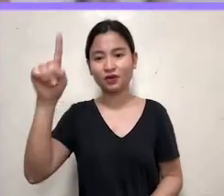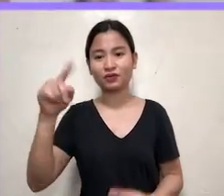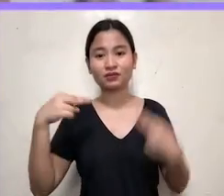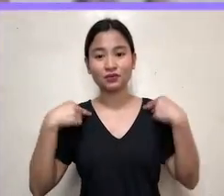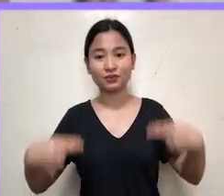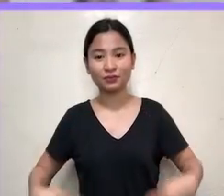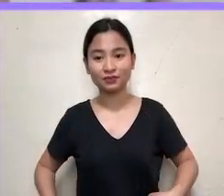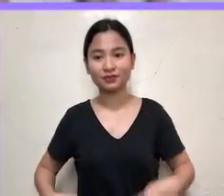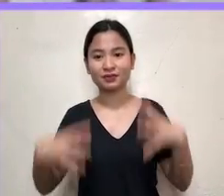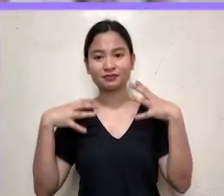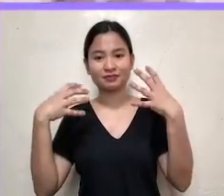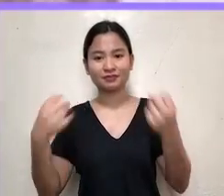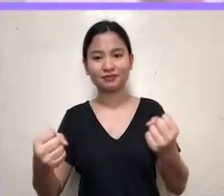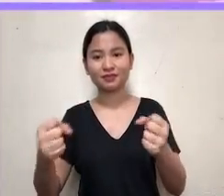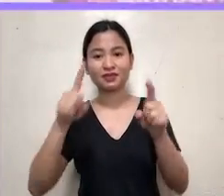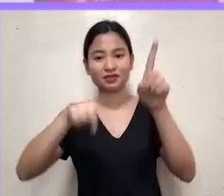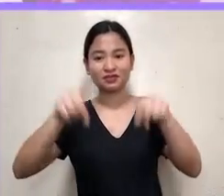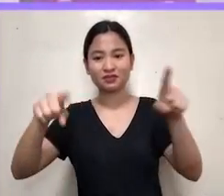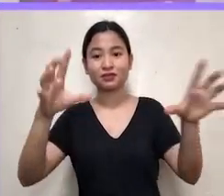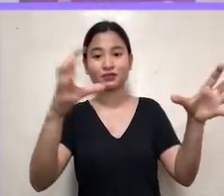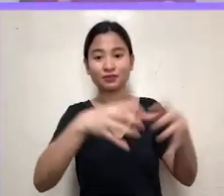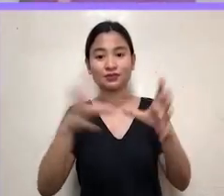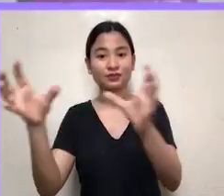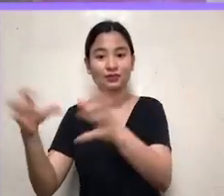Para sa kalusugan ng iba't ibang grupo ng kababaihan